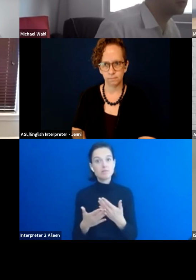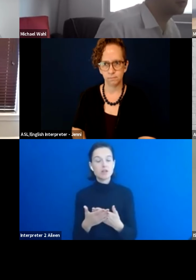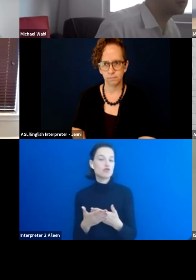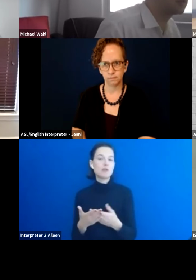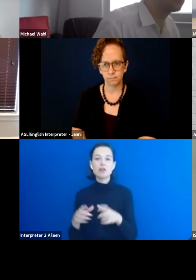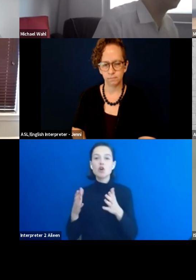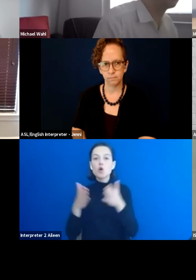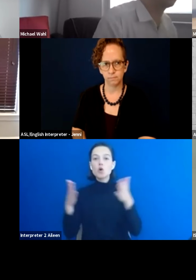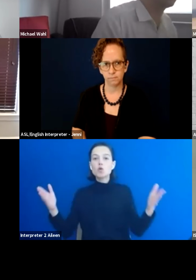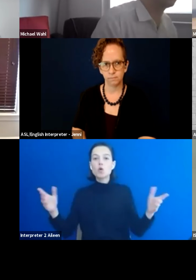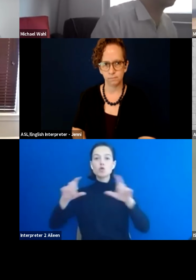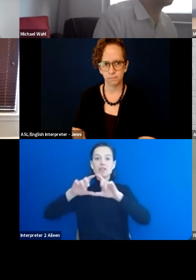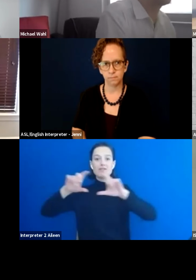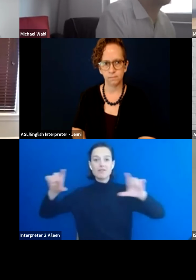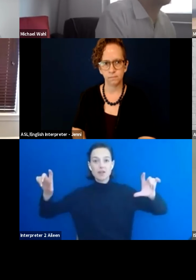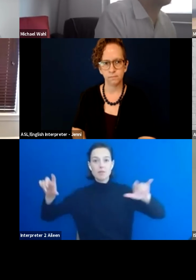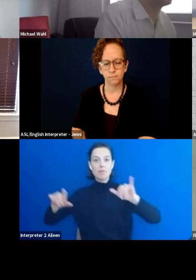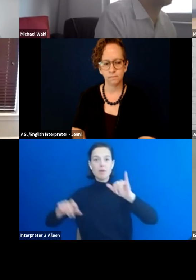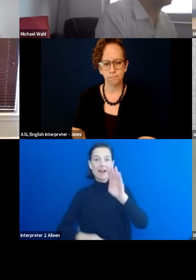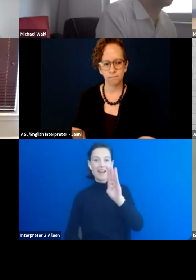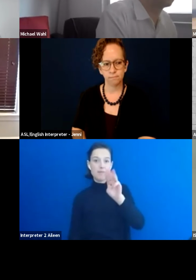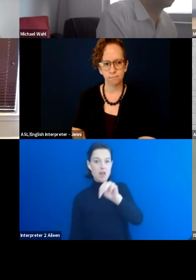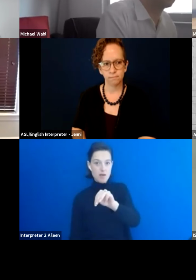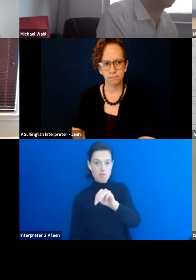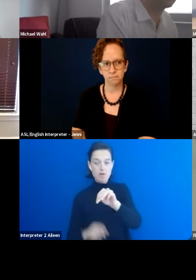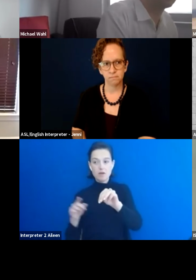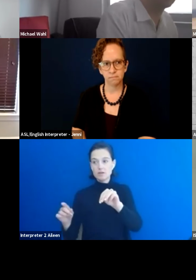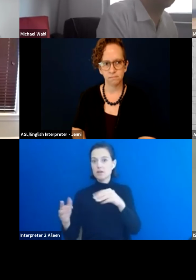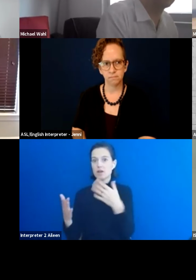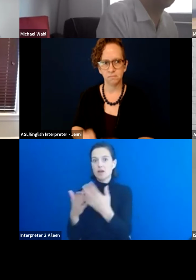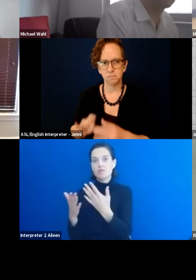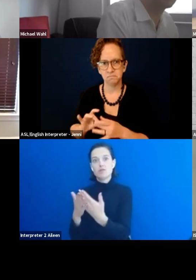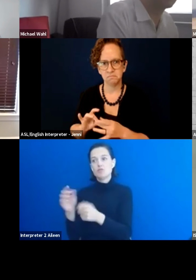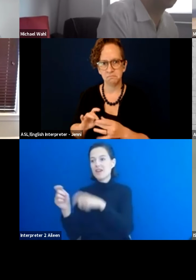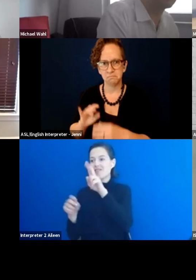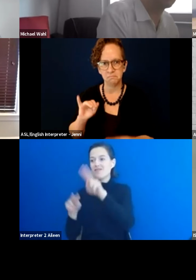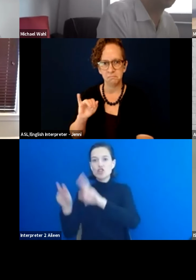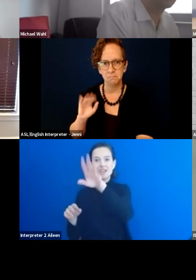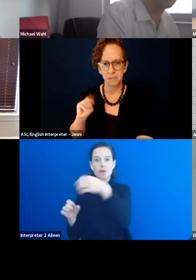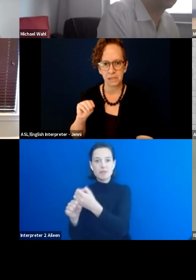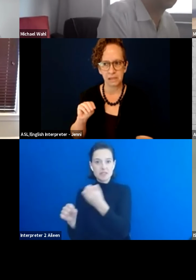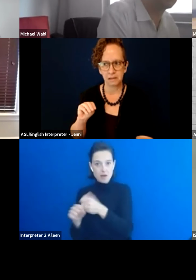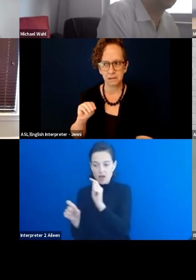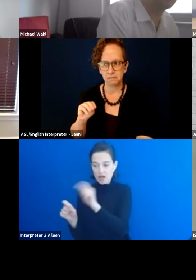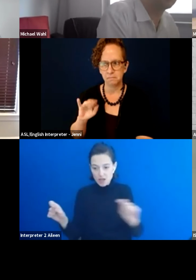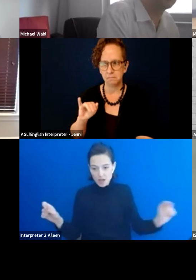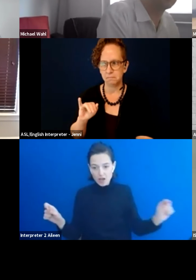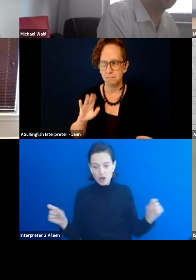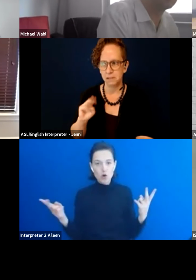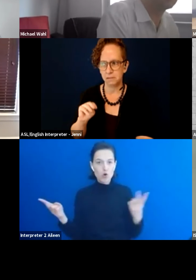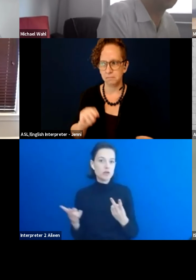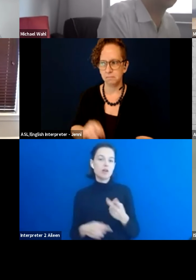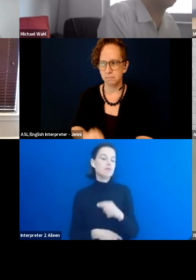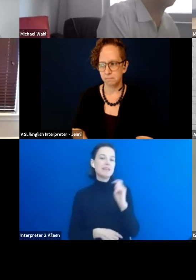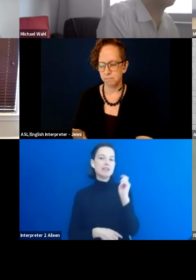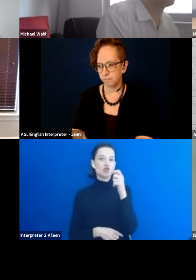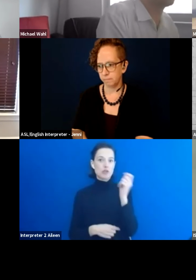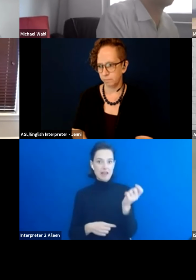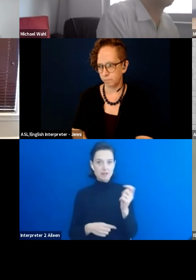verschiedenen Bereichen des Unternehmens, zum Beispiel IBM, Studenten mit Behinderungen, zum Beispiel GWU